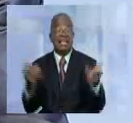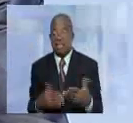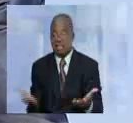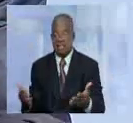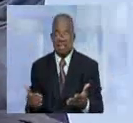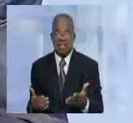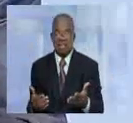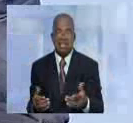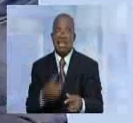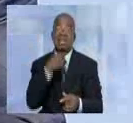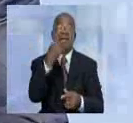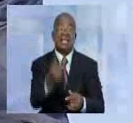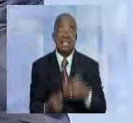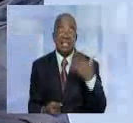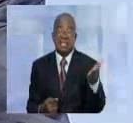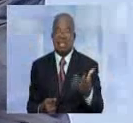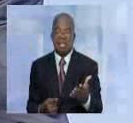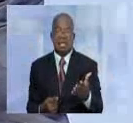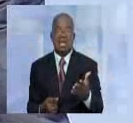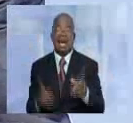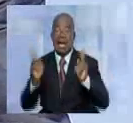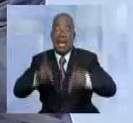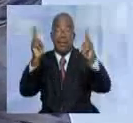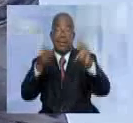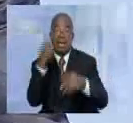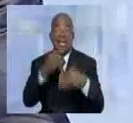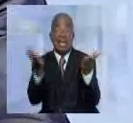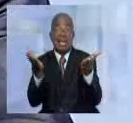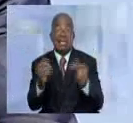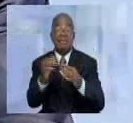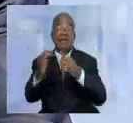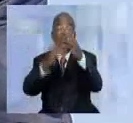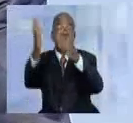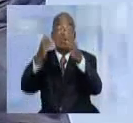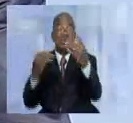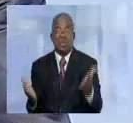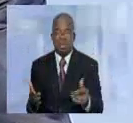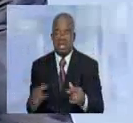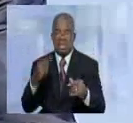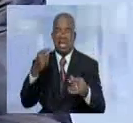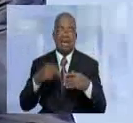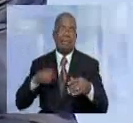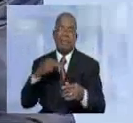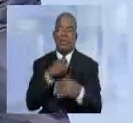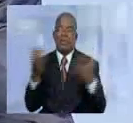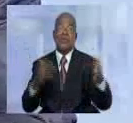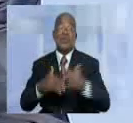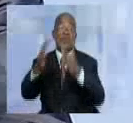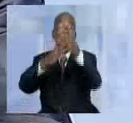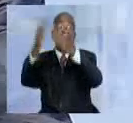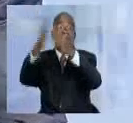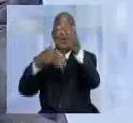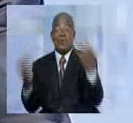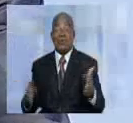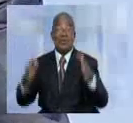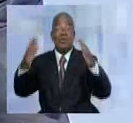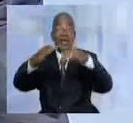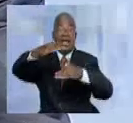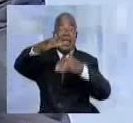construire. Il va dire à un maître d'ouvrage, « Ah, mais patron, nous, on a construit un immeuble R+1 à Bobo, mais ça, hélas, vous pouvez aller